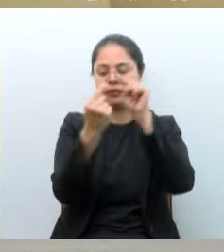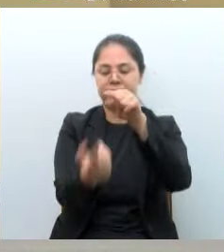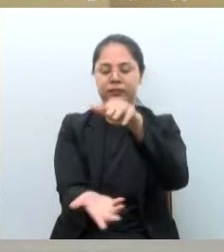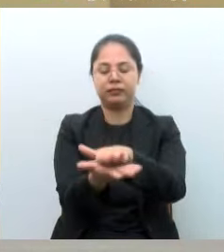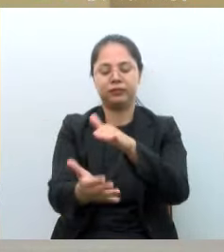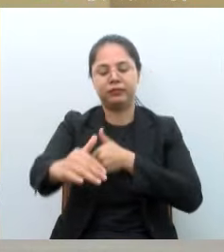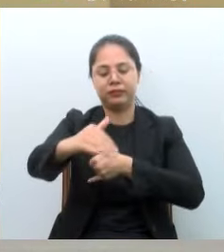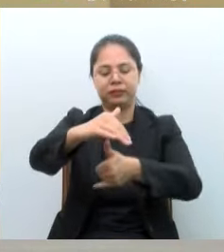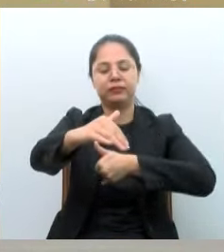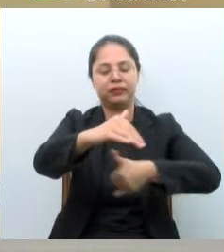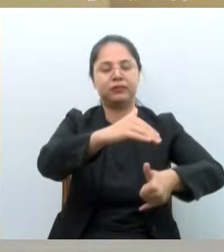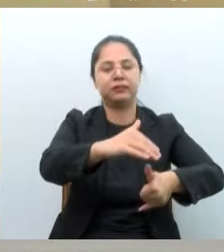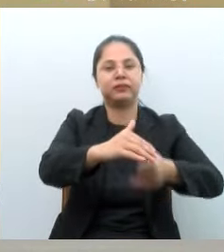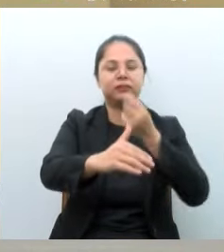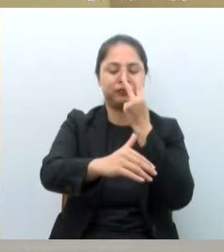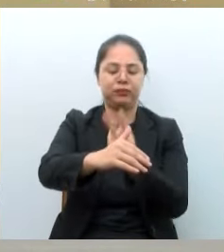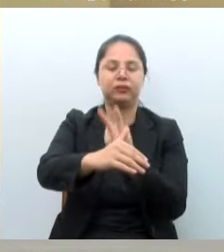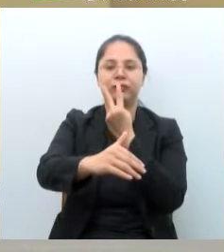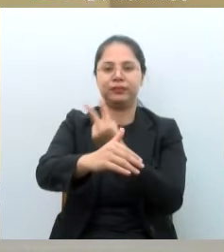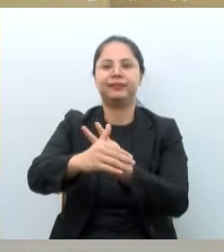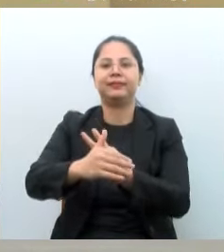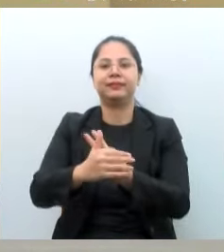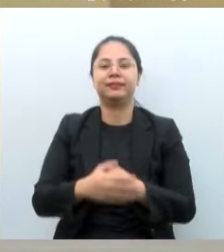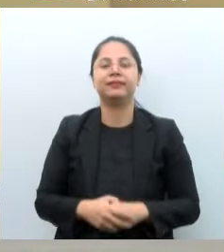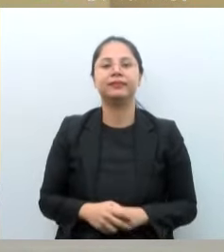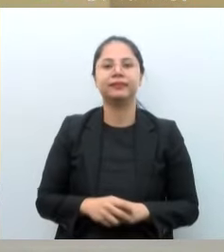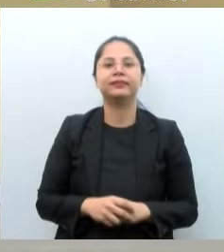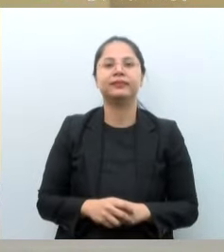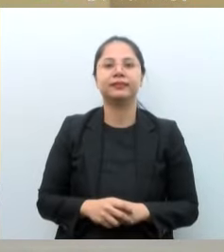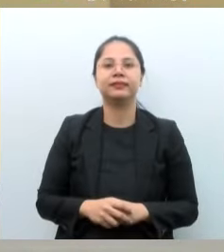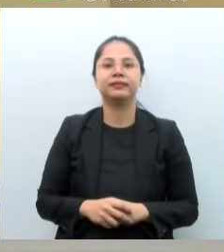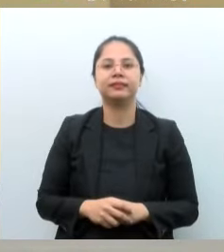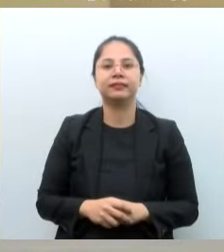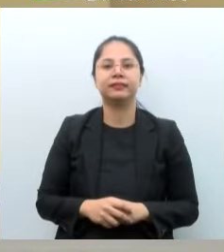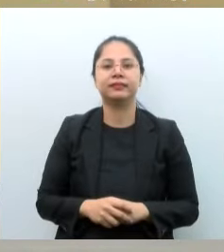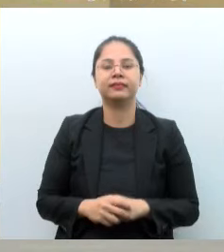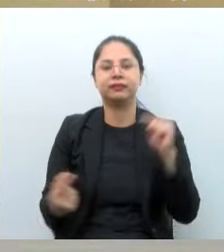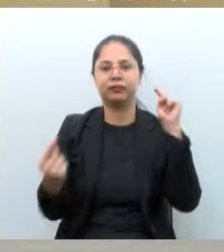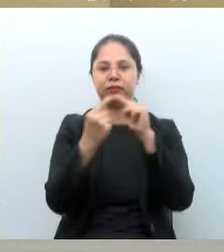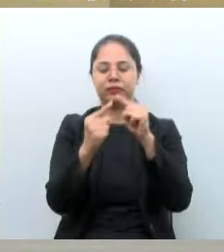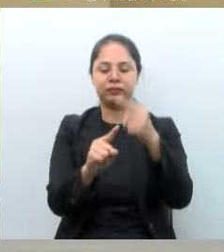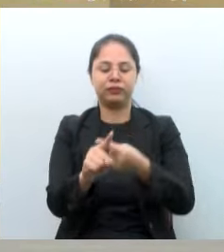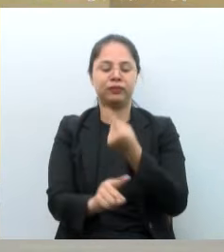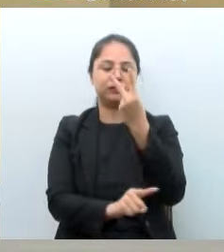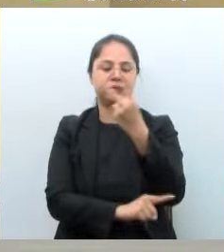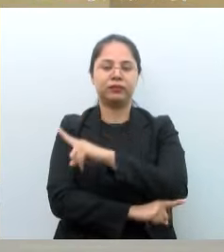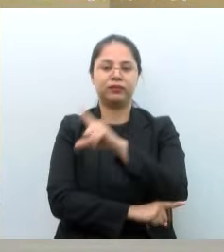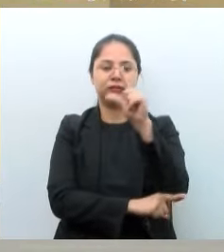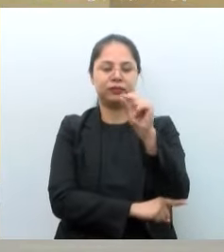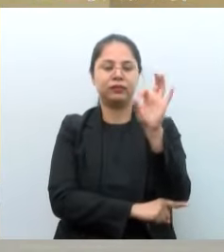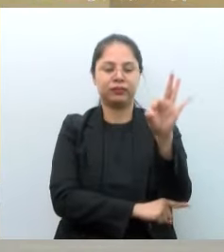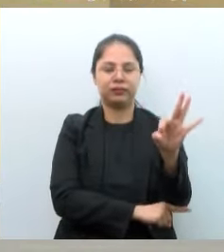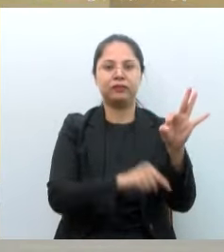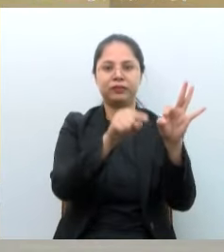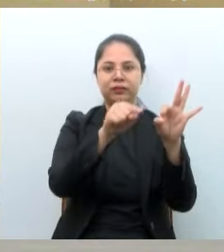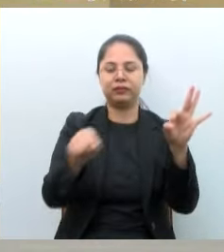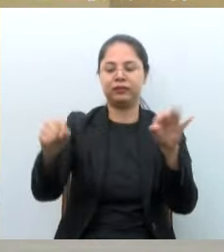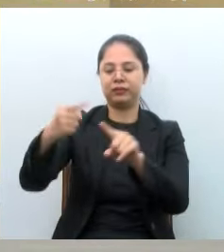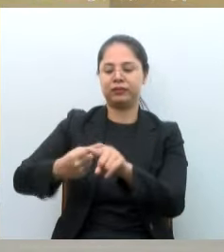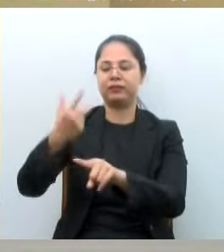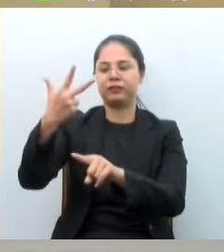คณะกพฐจะไปดำเนินการเยี่ยมชมโรงเรียนต่างๆในช่วงระหว่างวันที่29กุมภาพันธ์ถึงวันที่